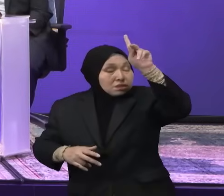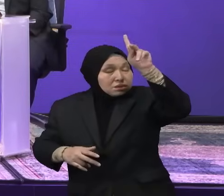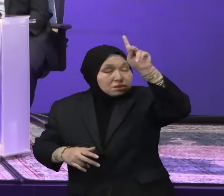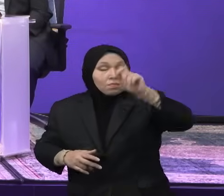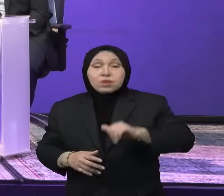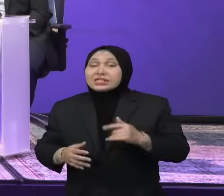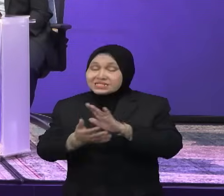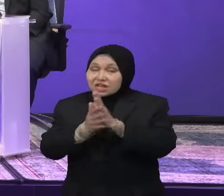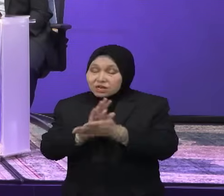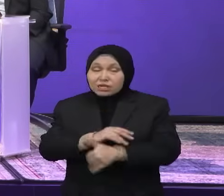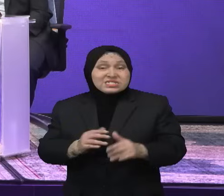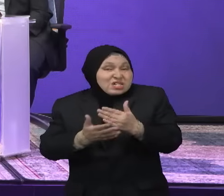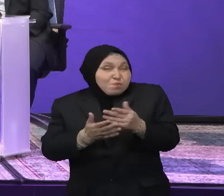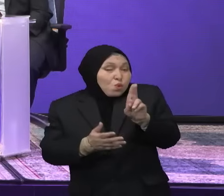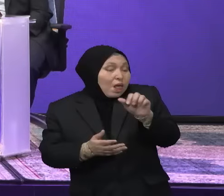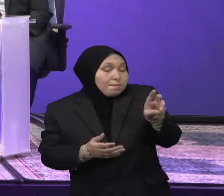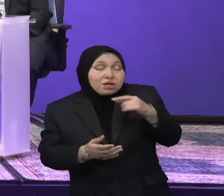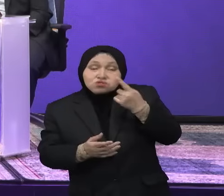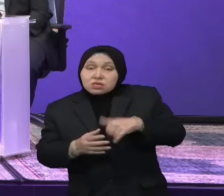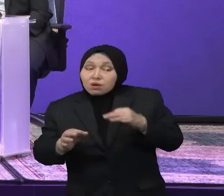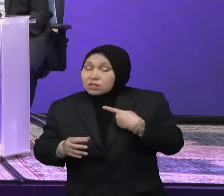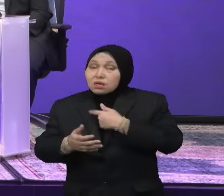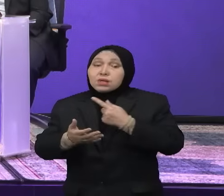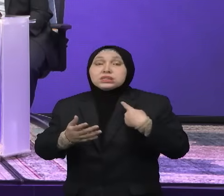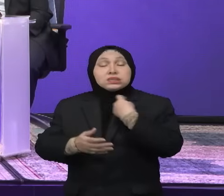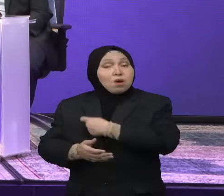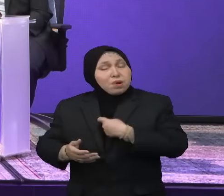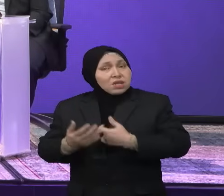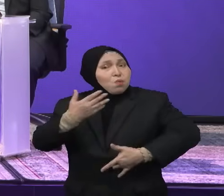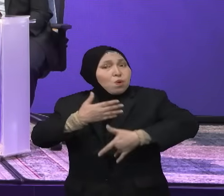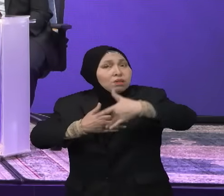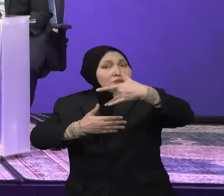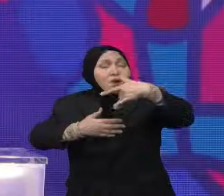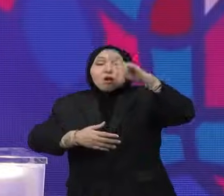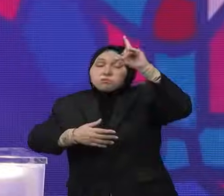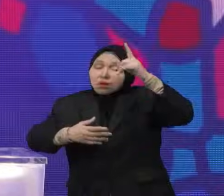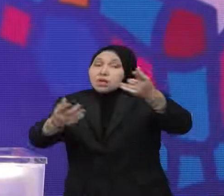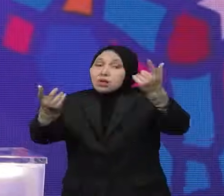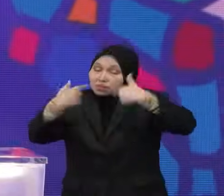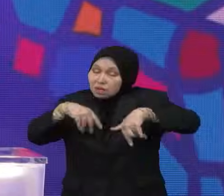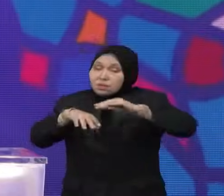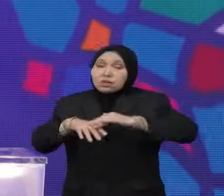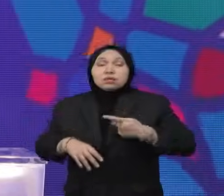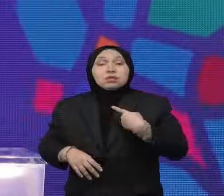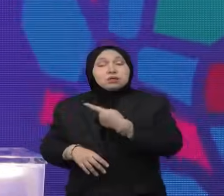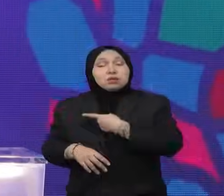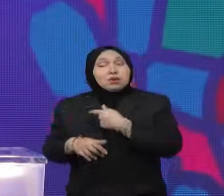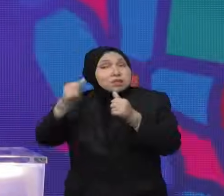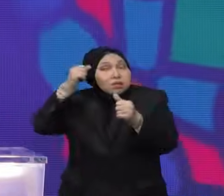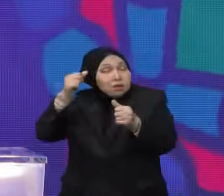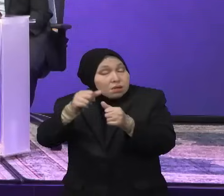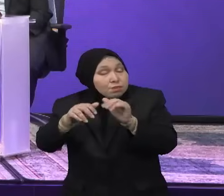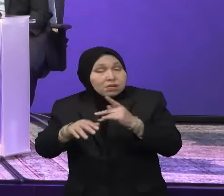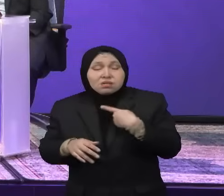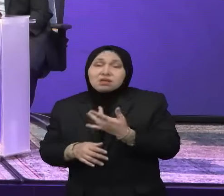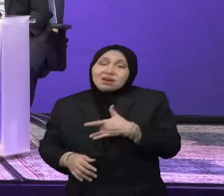Qayyim Al-Jauziyah, salah seorang ulama, menyatakan bahawa kalau kita bertaubat itu awalnya Allah yang datang kepada kita mengingatkan kepada kita